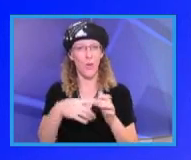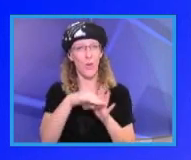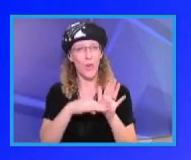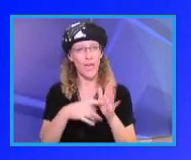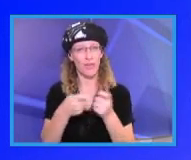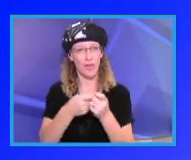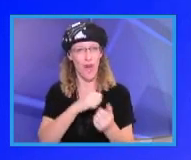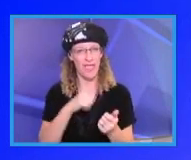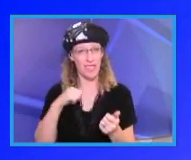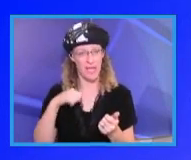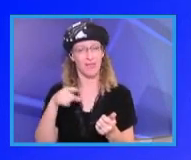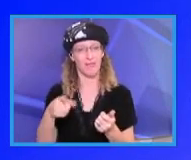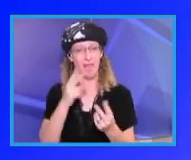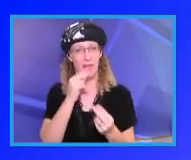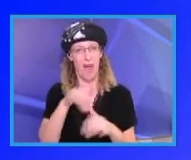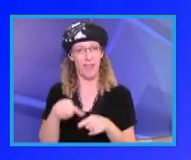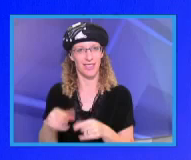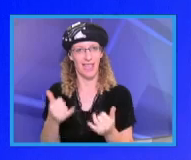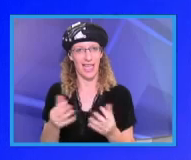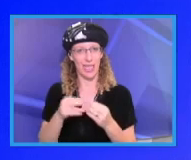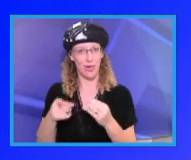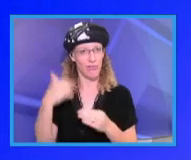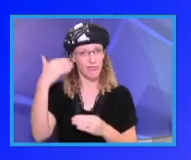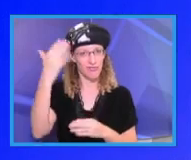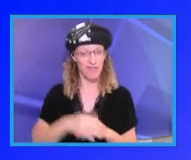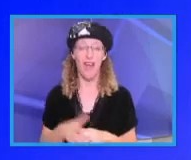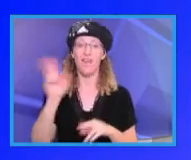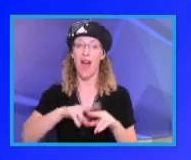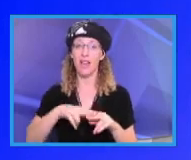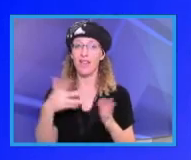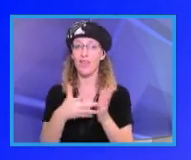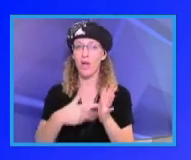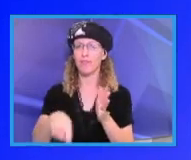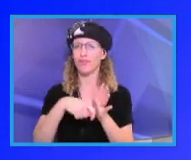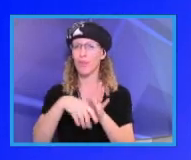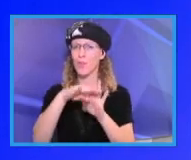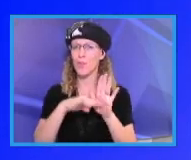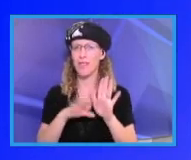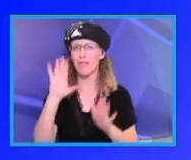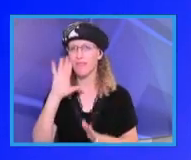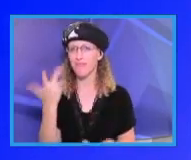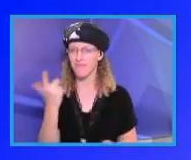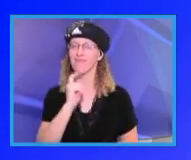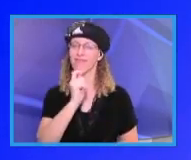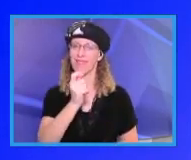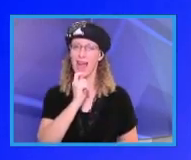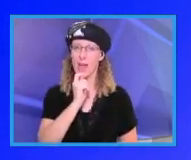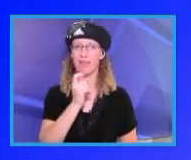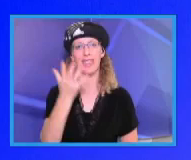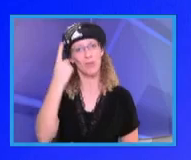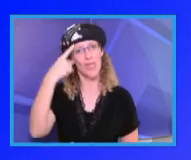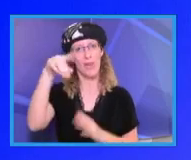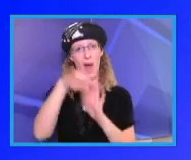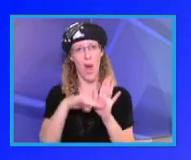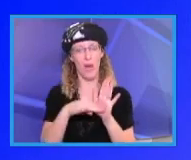לסיוע לעצמאים. ולסיום, נבדוק כיצד מיושם חוק השיפוצים ברעיון שערך יניר קוזין עם יוזם החוק,